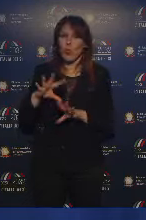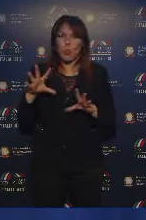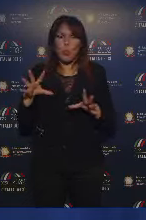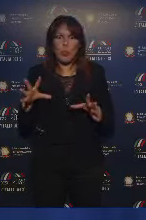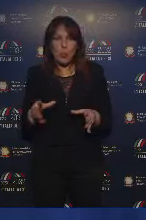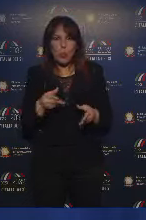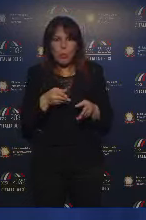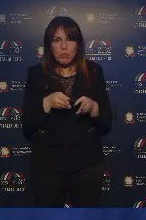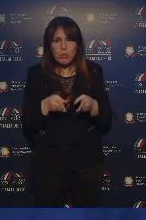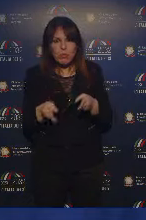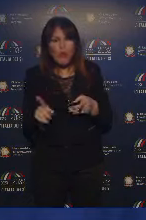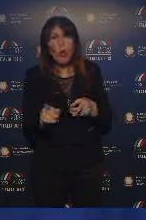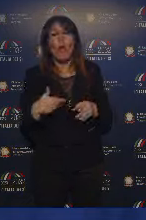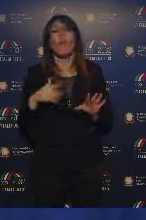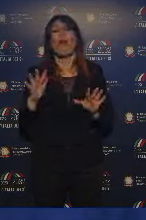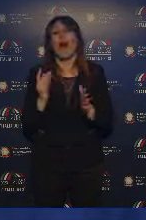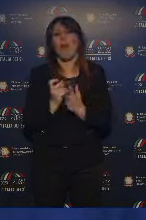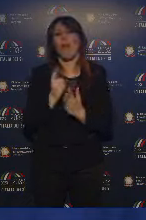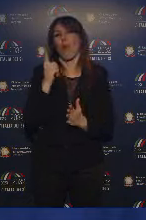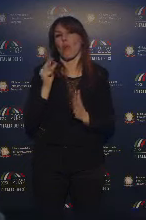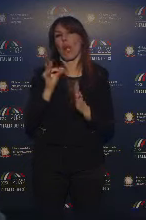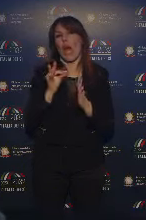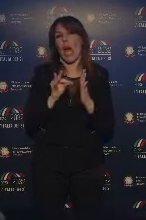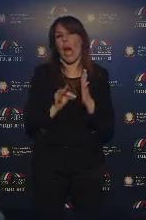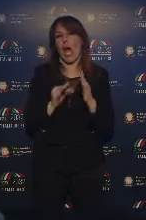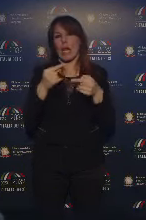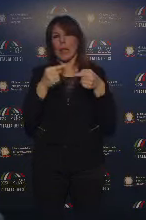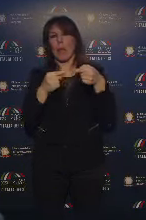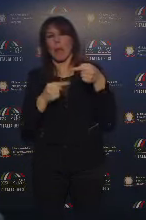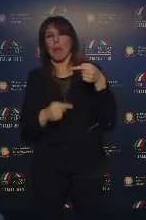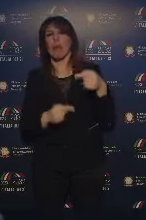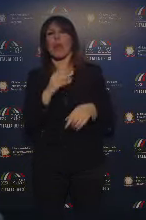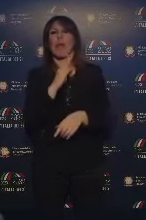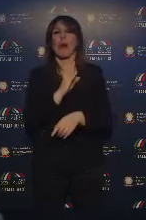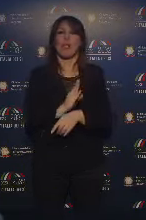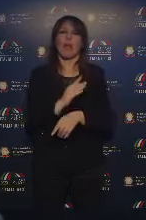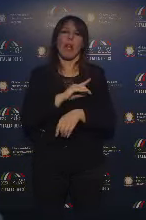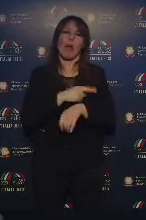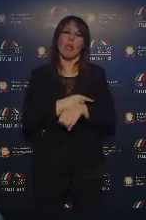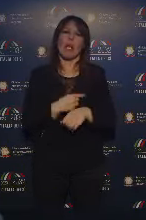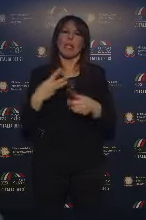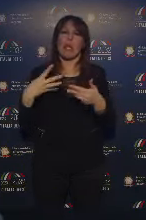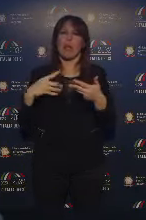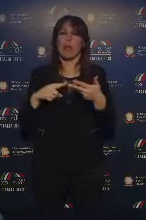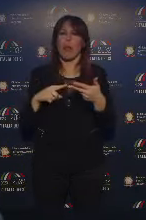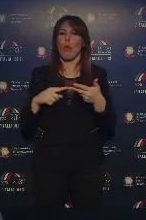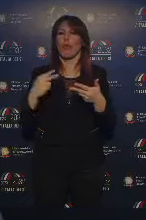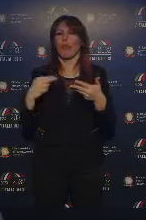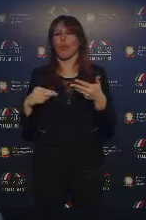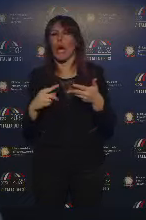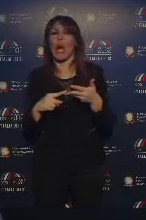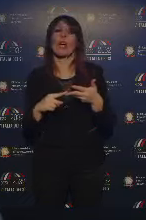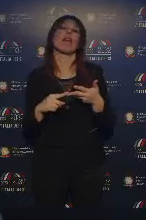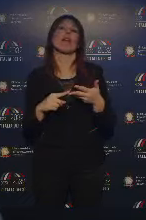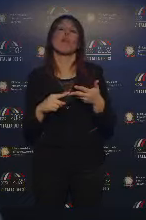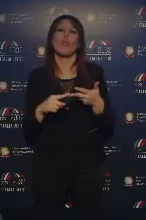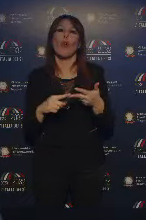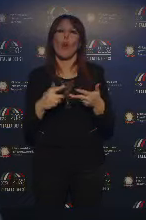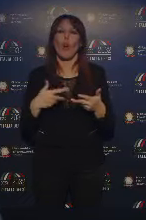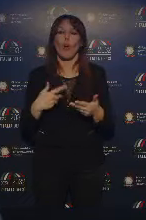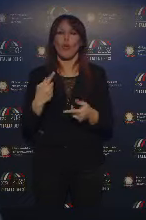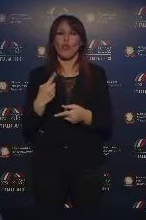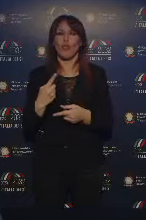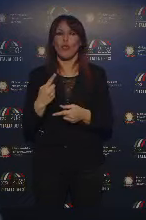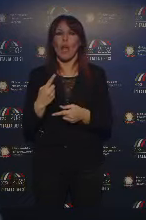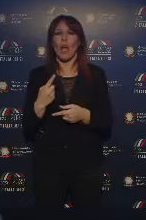messo i principali mi sposto Battipaglia potenza metà Ponto Taranto una e